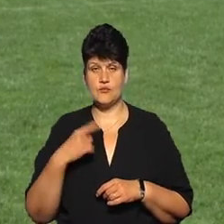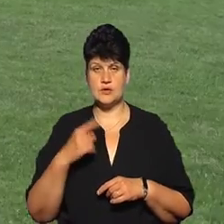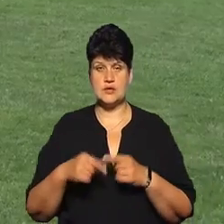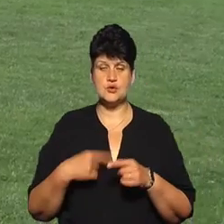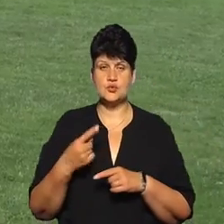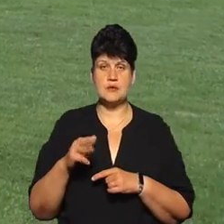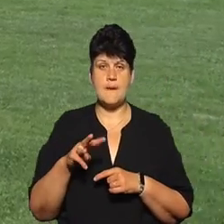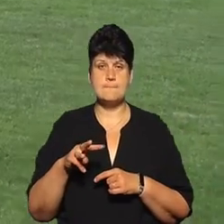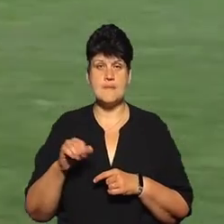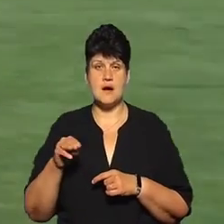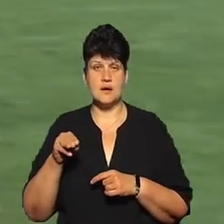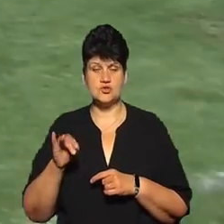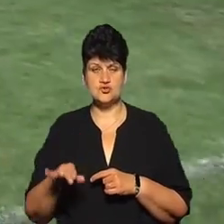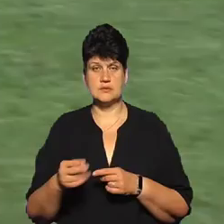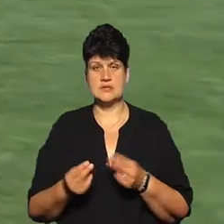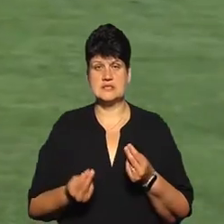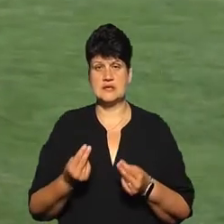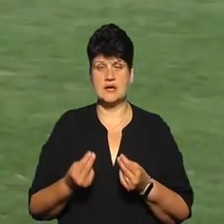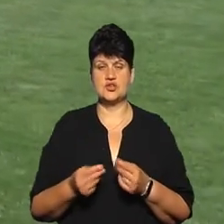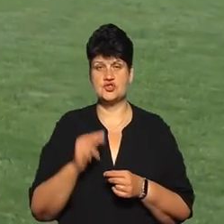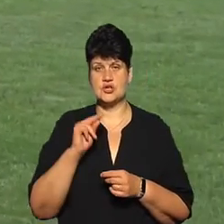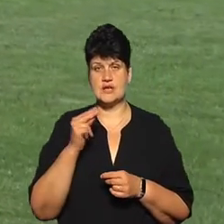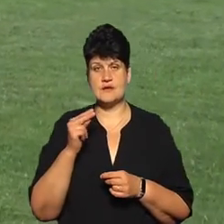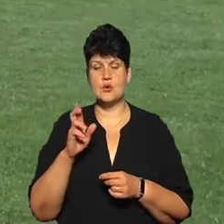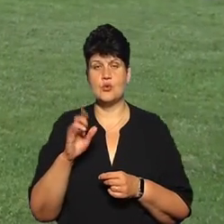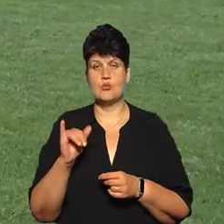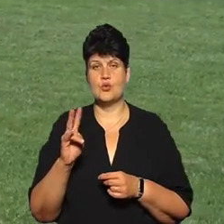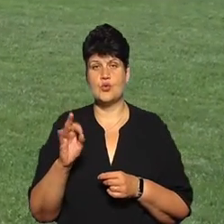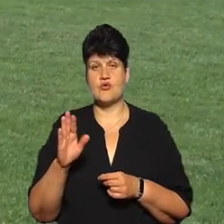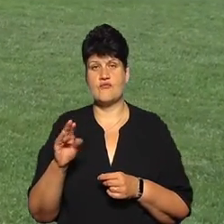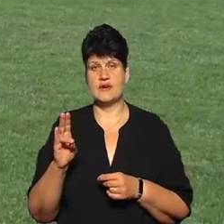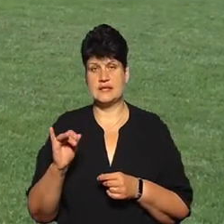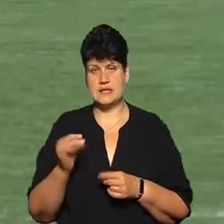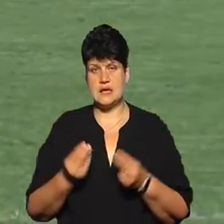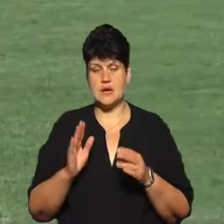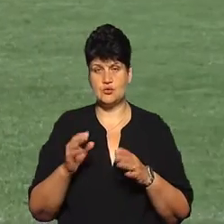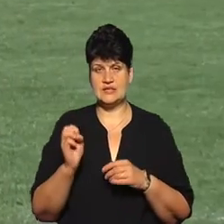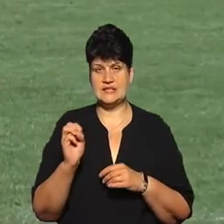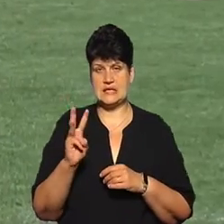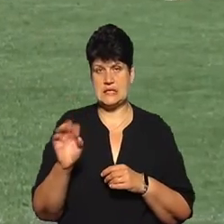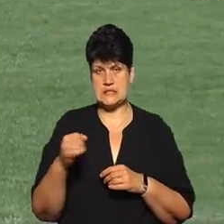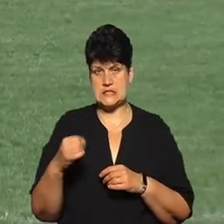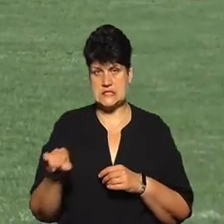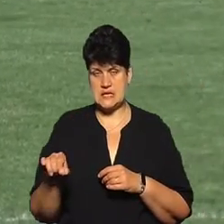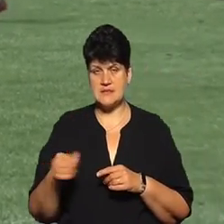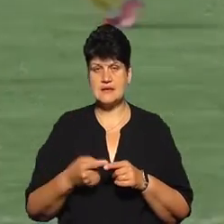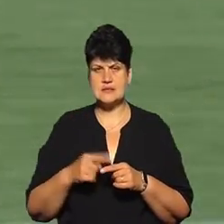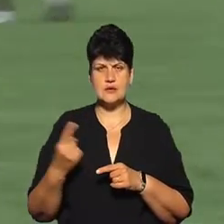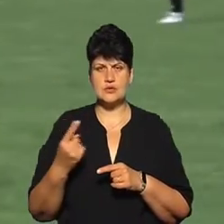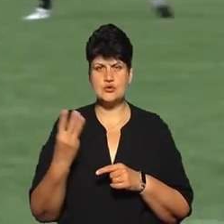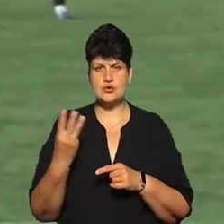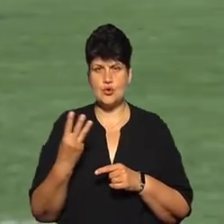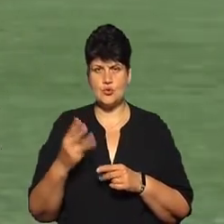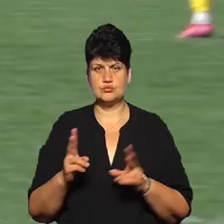тренувальних зборів Нива зіграє з Чернівецькою Буковиною. Гра має відбутися 13 серпня. Це один із трьох поєдинків, які